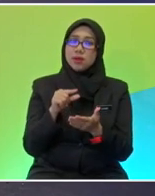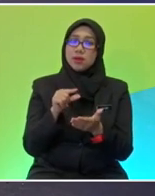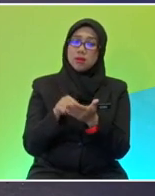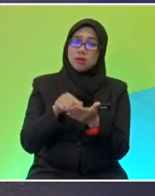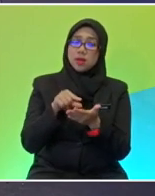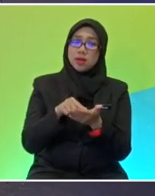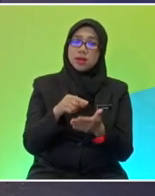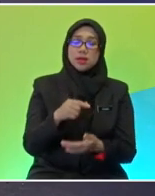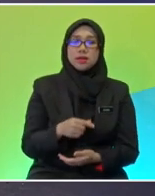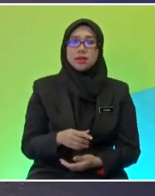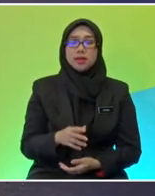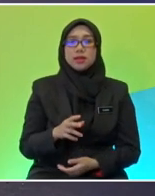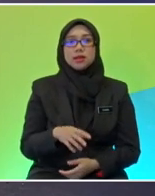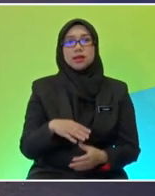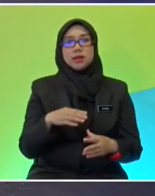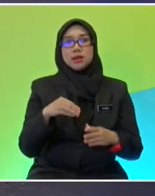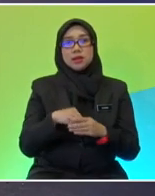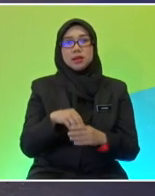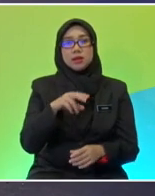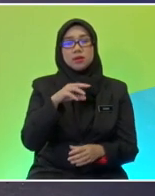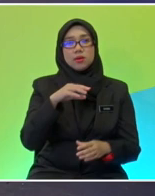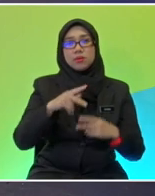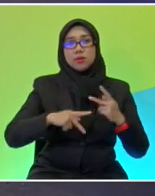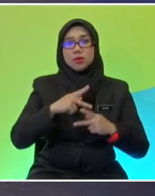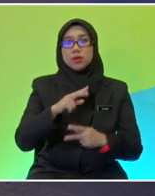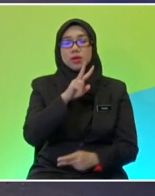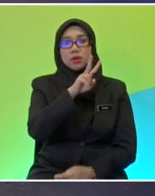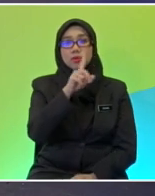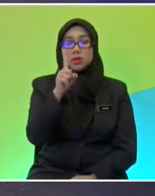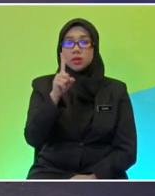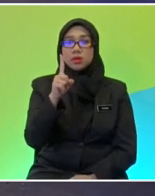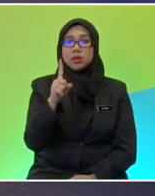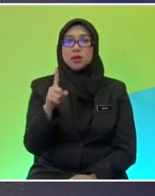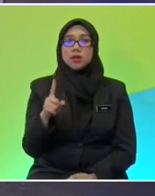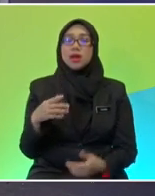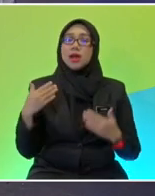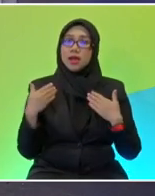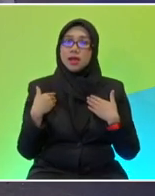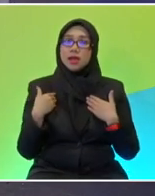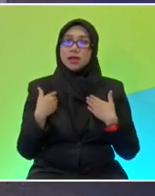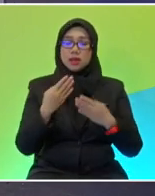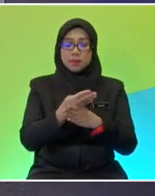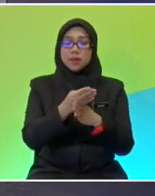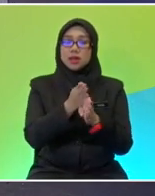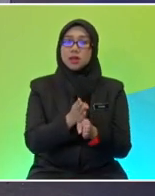dalam proses 21 hari dia ada proses embrio pembentukan